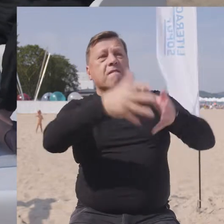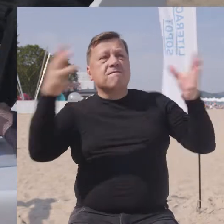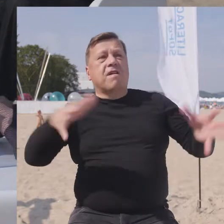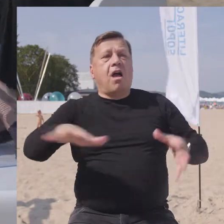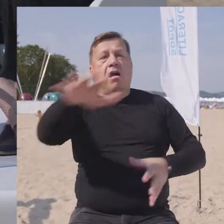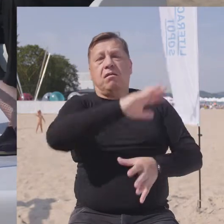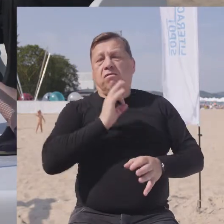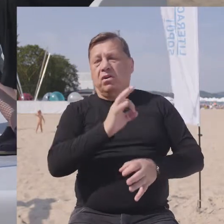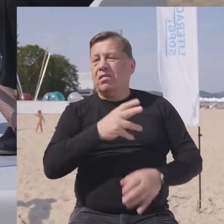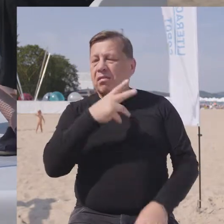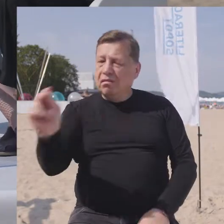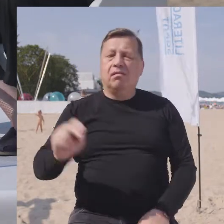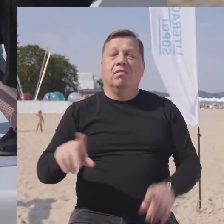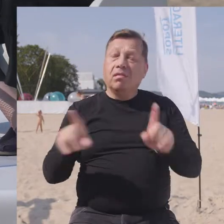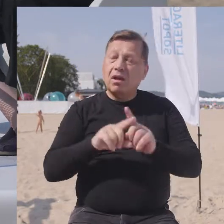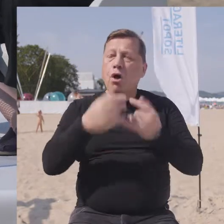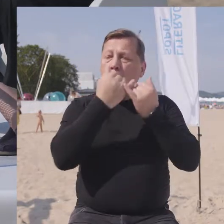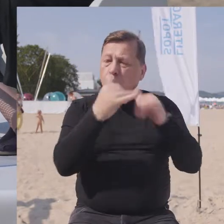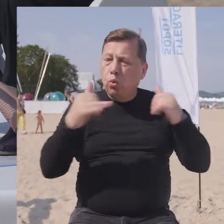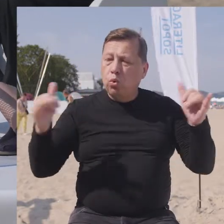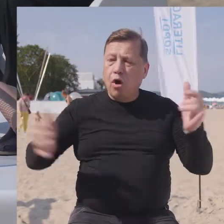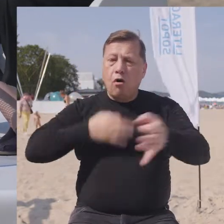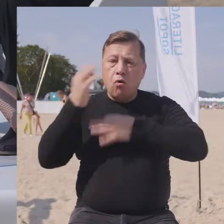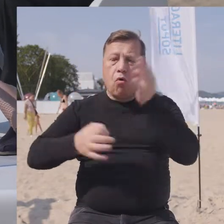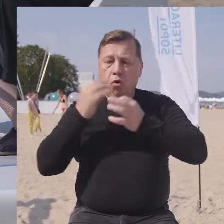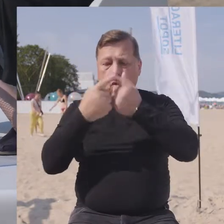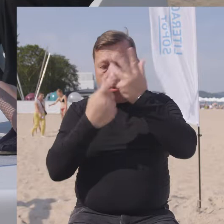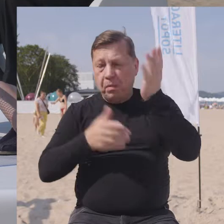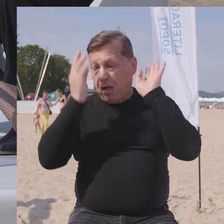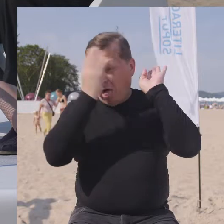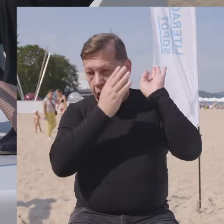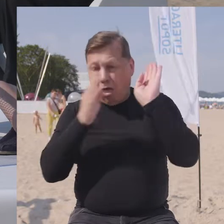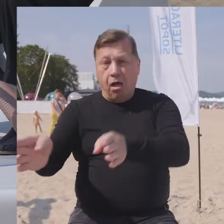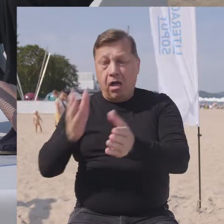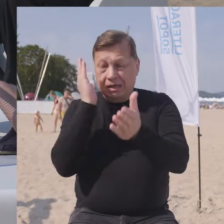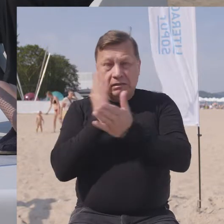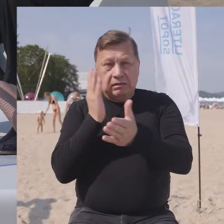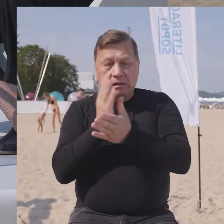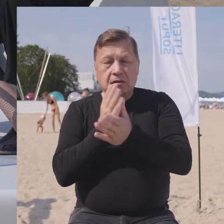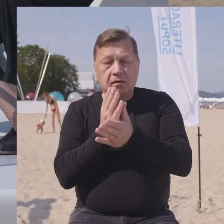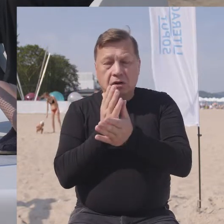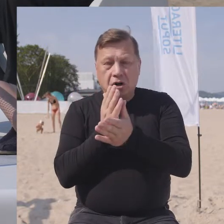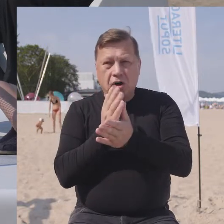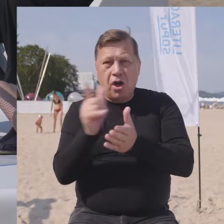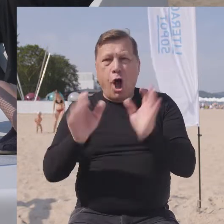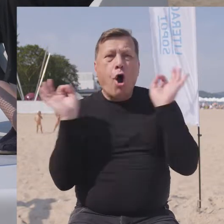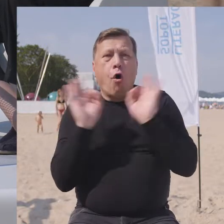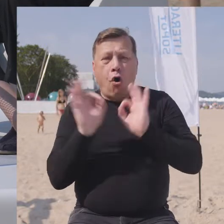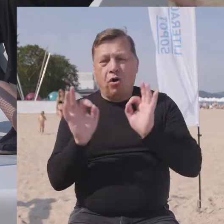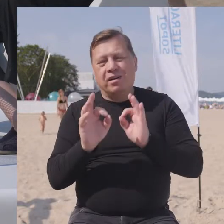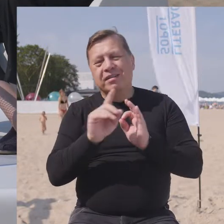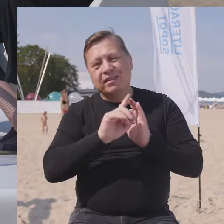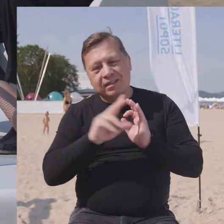ale mówienie różnorodne, znaczy w tym wypadku nie skupianie się tylko i wyłącznie na